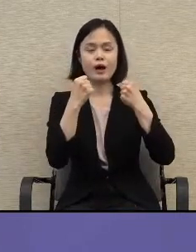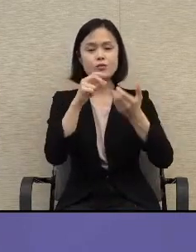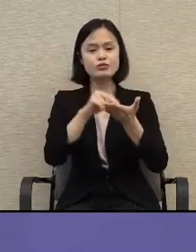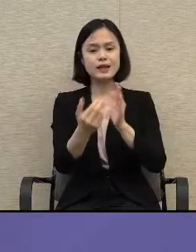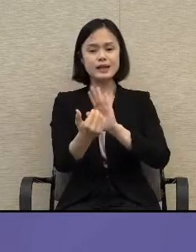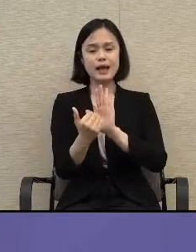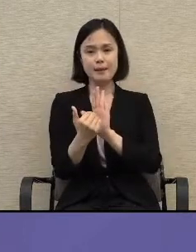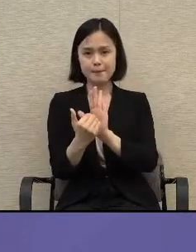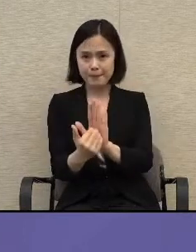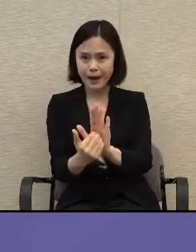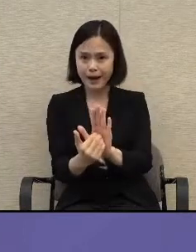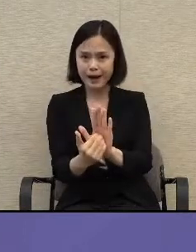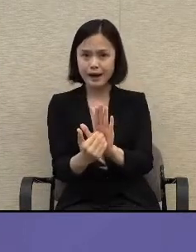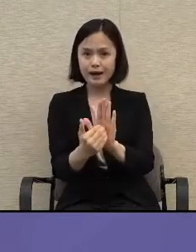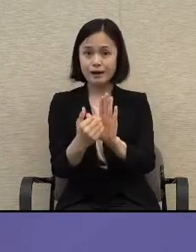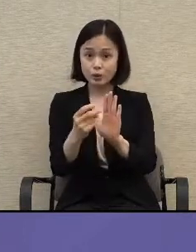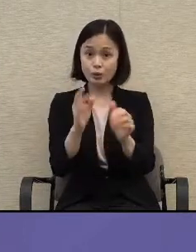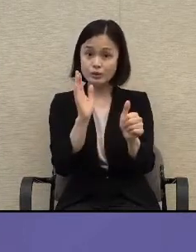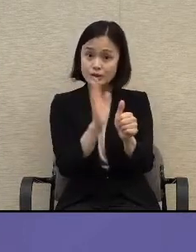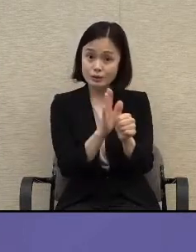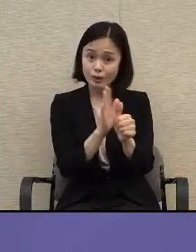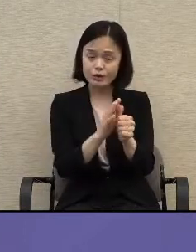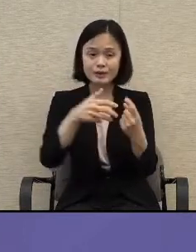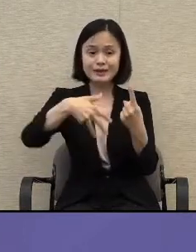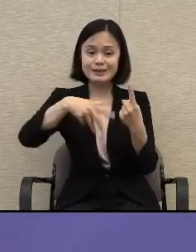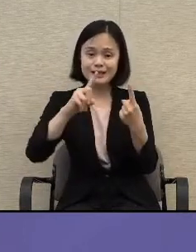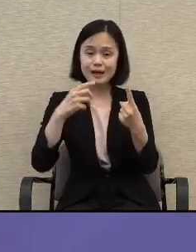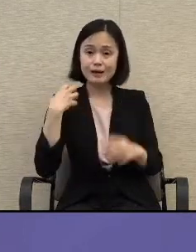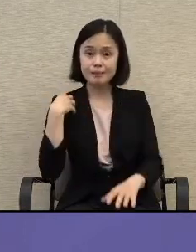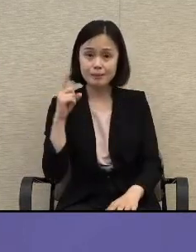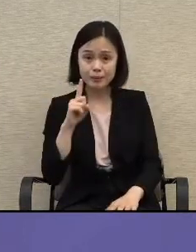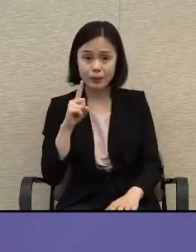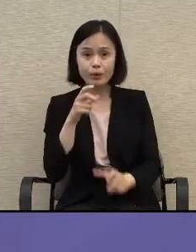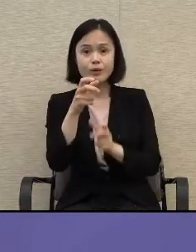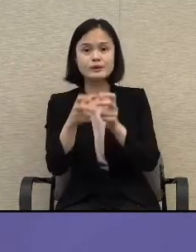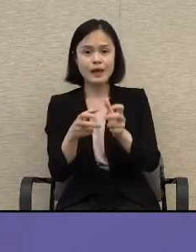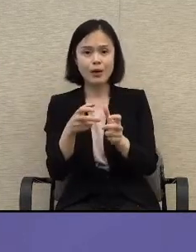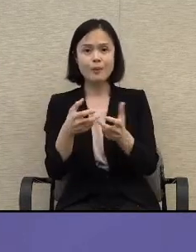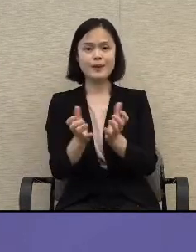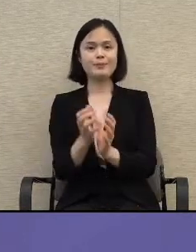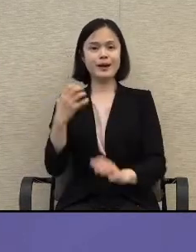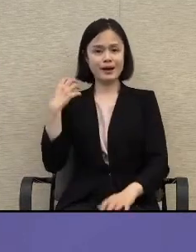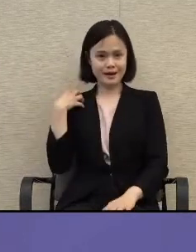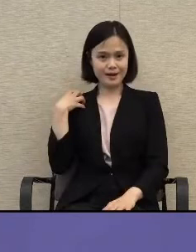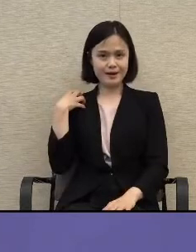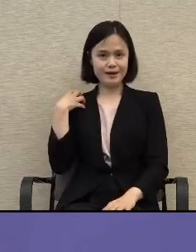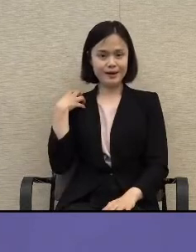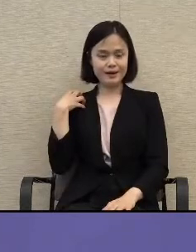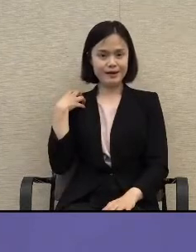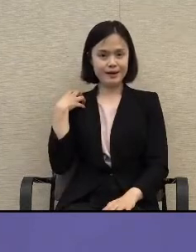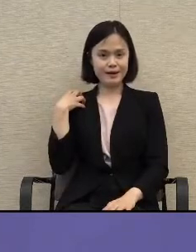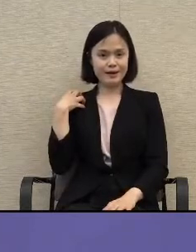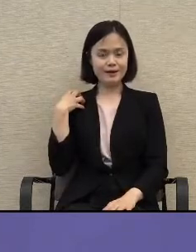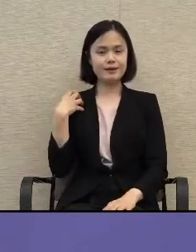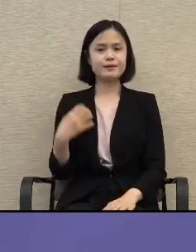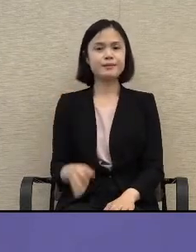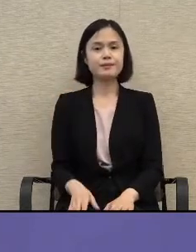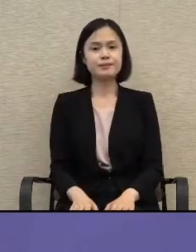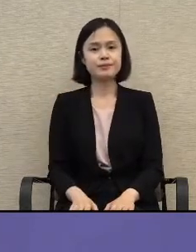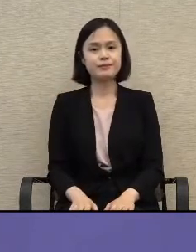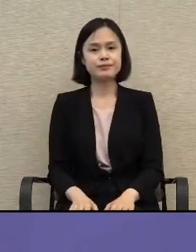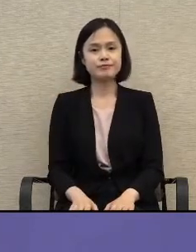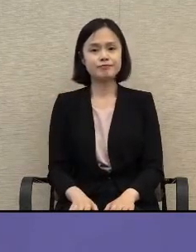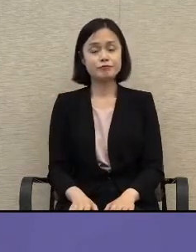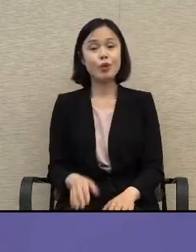개입의 1차적인 역할은 각 사업과 혹은 부처가 관할하는 기관에서 하는 것을 우선적으로 고려하고 있고 실제